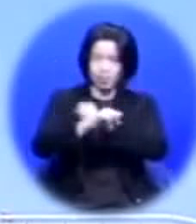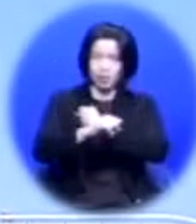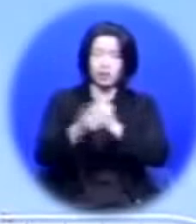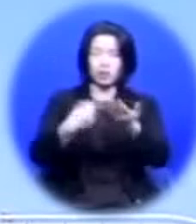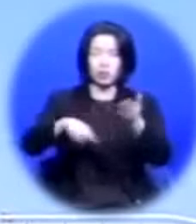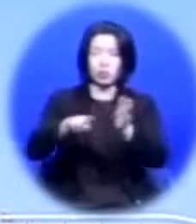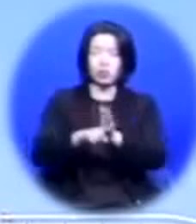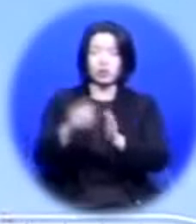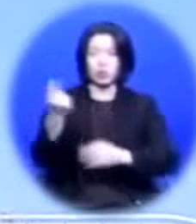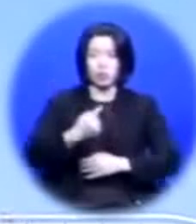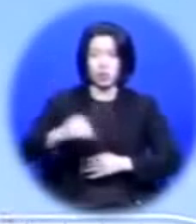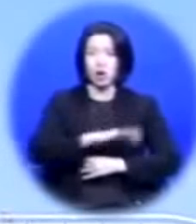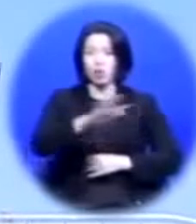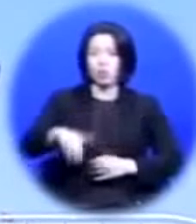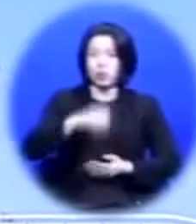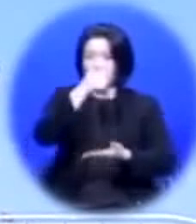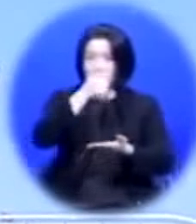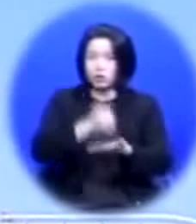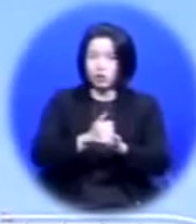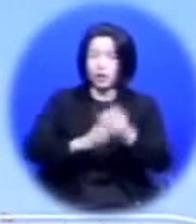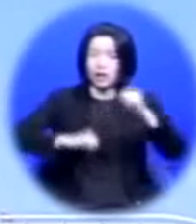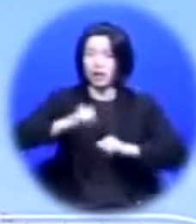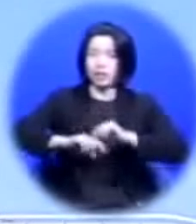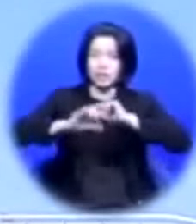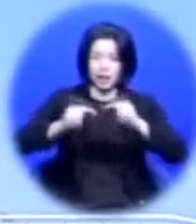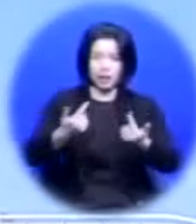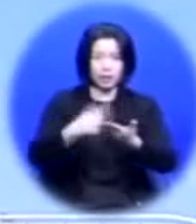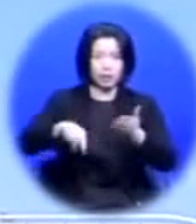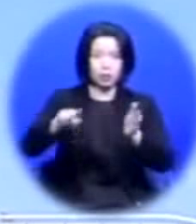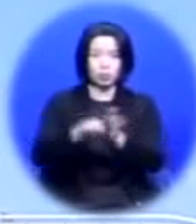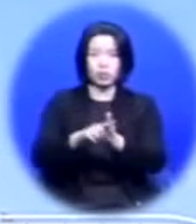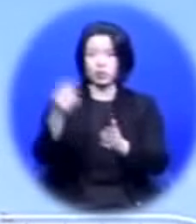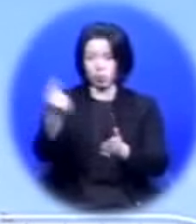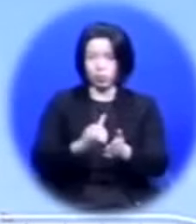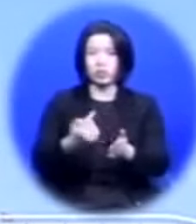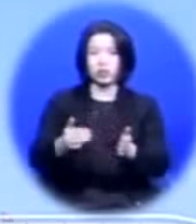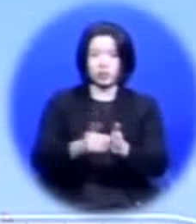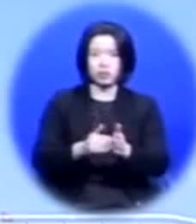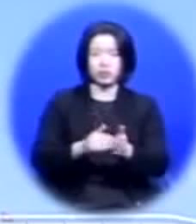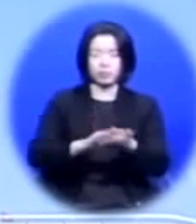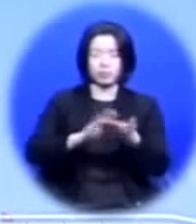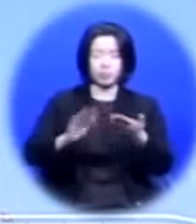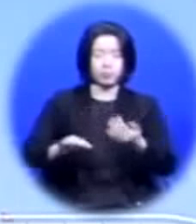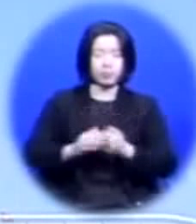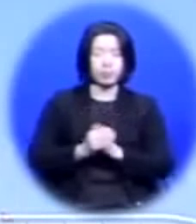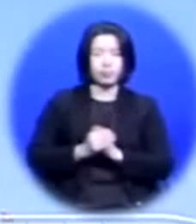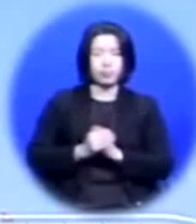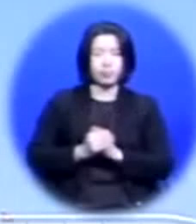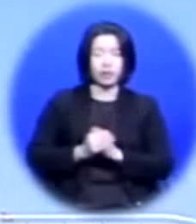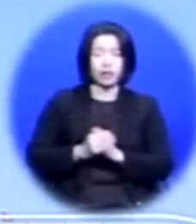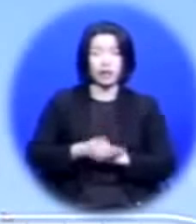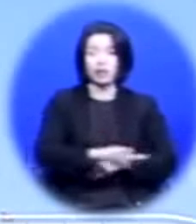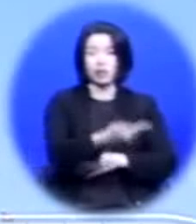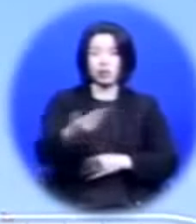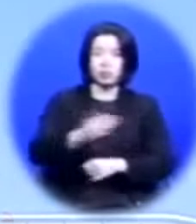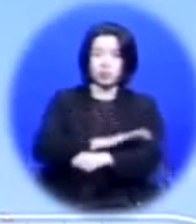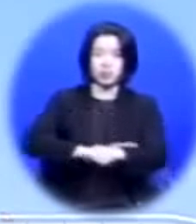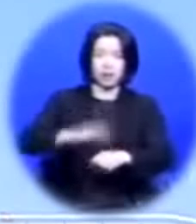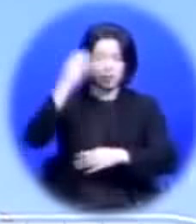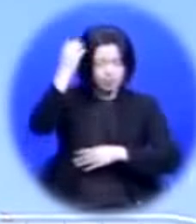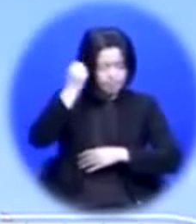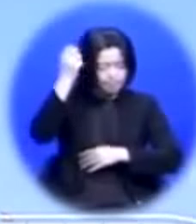다시 말하면 우리를 죄짓지 않게 하시려고 오셨다는 겁니다 여러분 잘 새겨